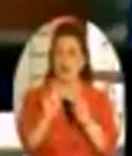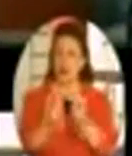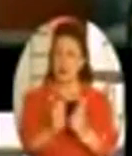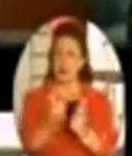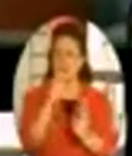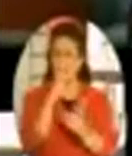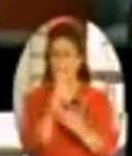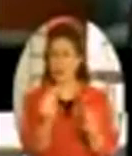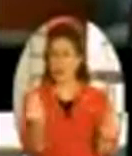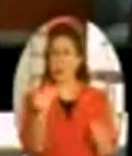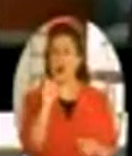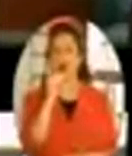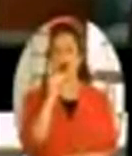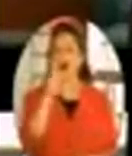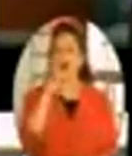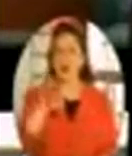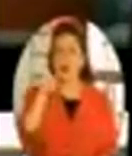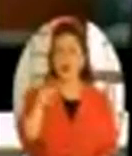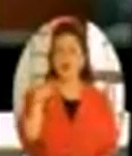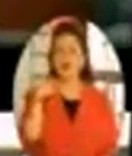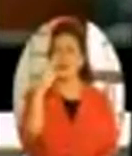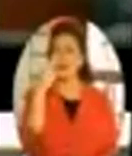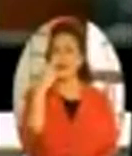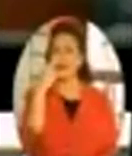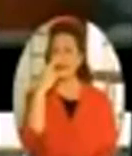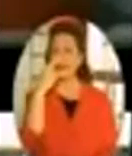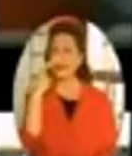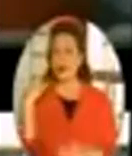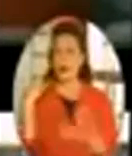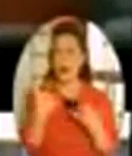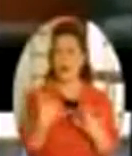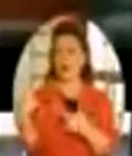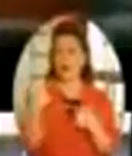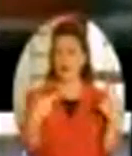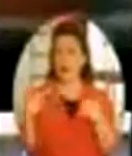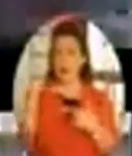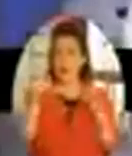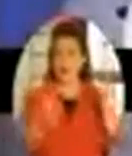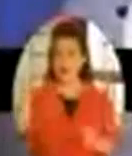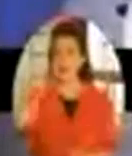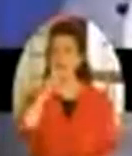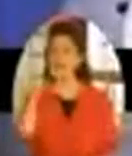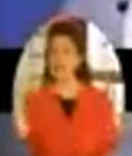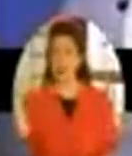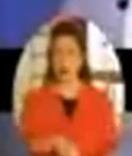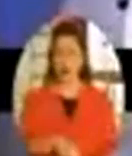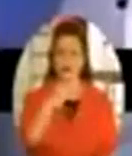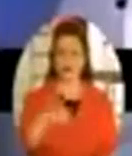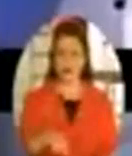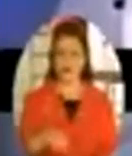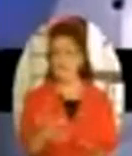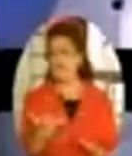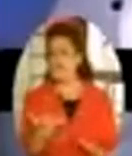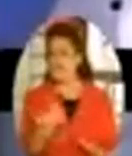חשודים, אבל בעצם האנשים האלה מנסים להביא את מלחמת האזרחים מסוריה לישראל. זה מחייב איזו הערכת מצב אחרת?